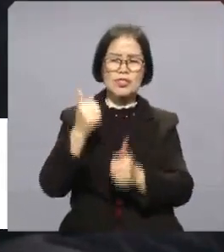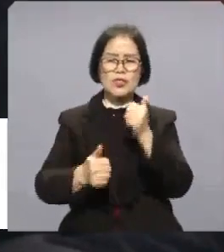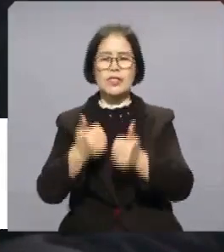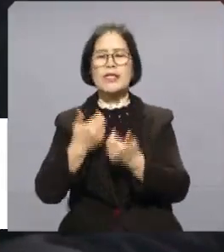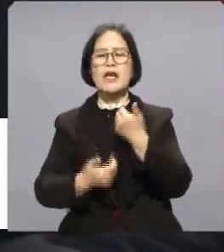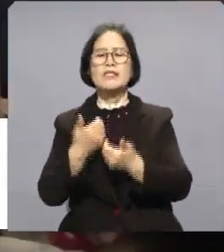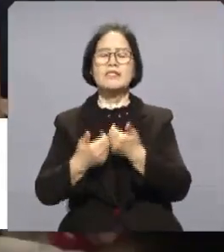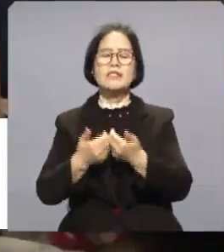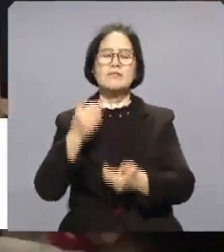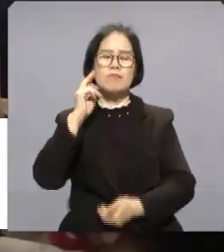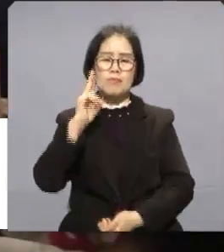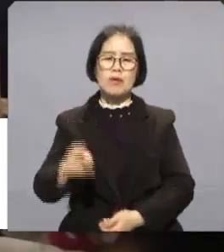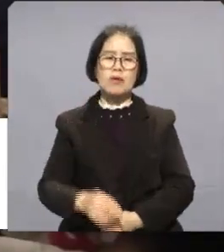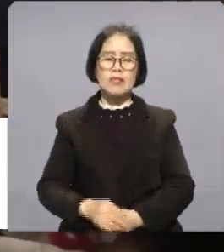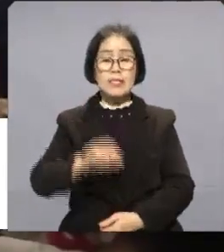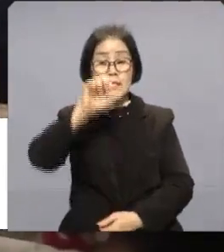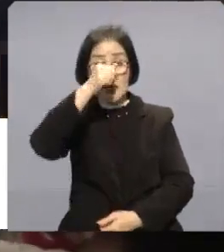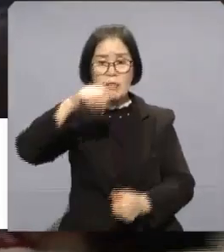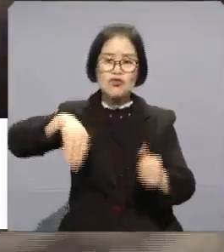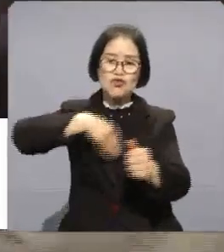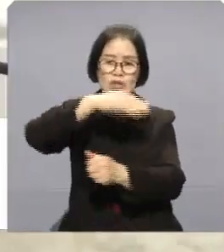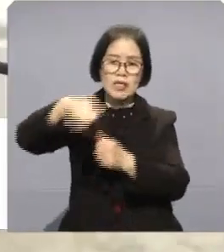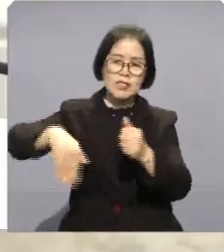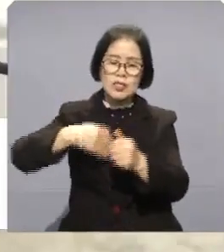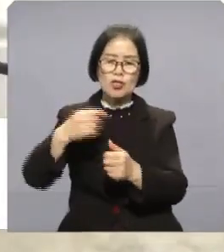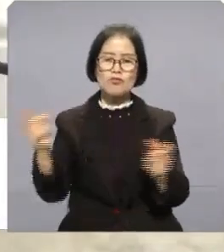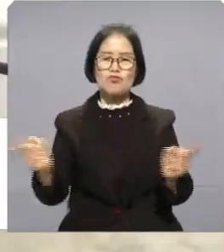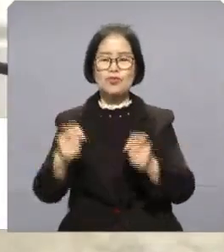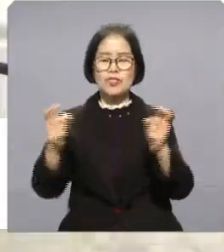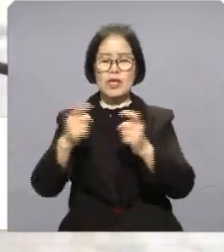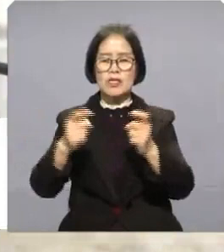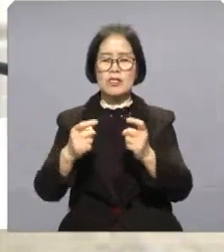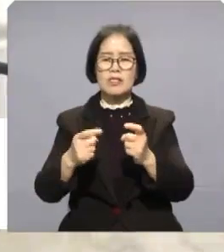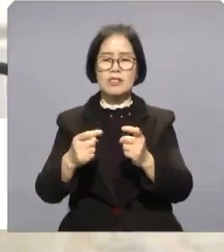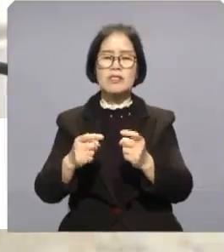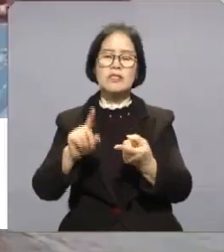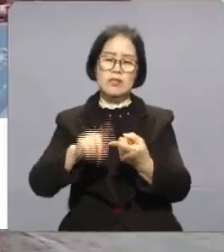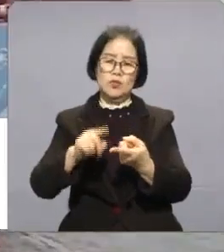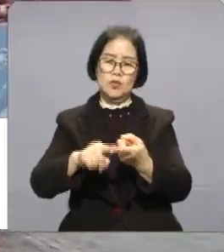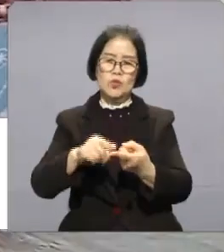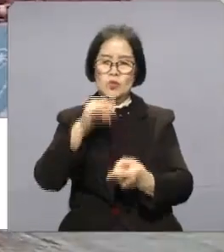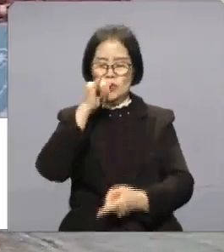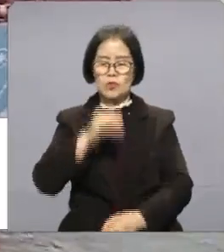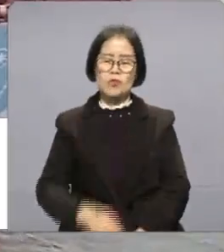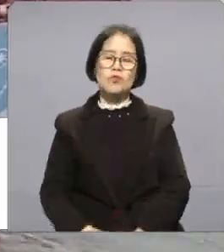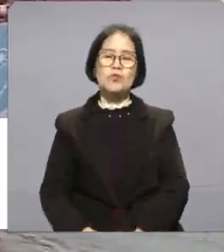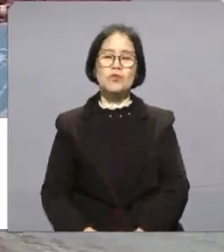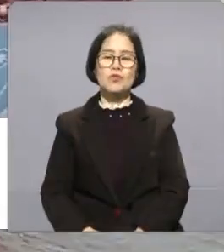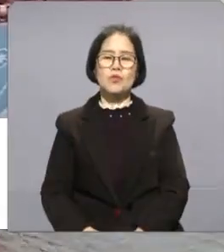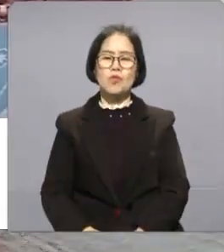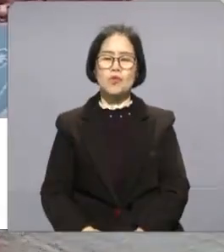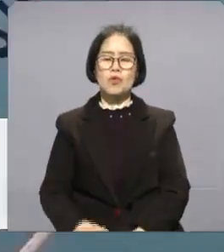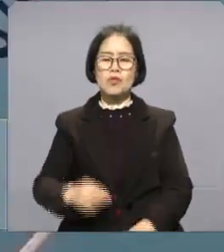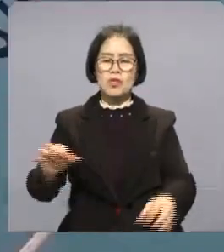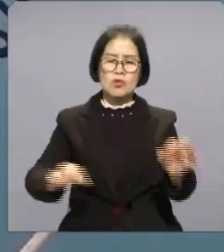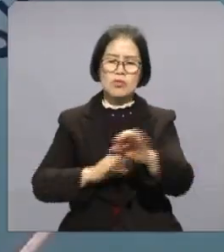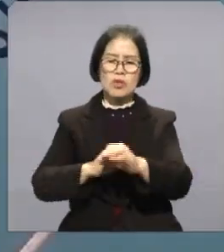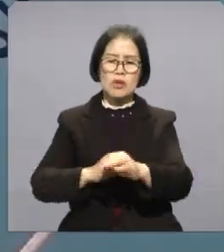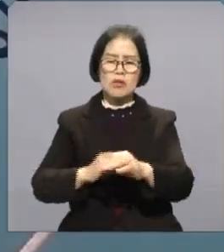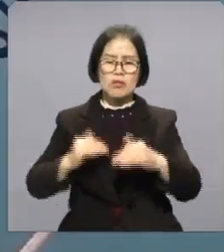갈등이 심화하고 대만을 둘러싼 잠재적 분쟁이 상존하고 있는 상황 거기에 초고속